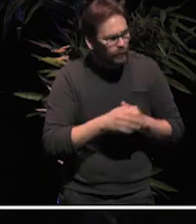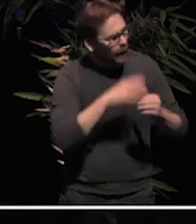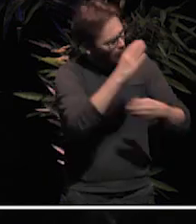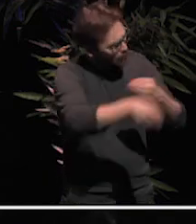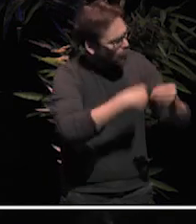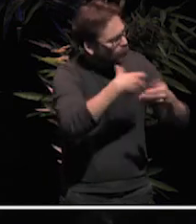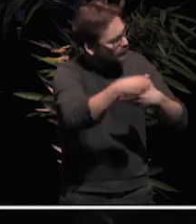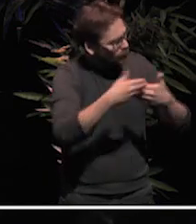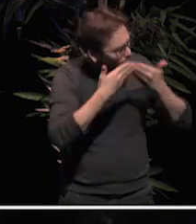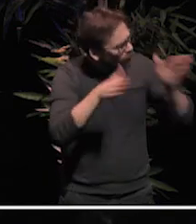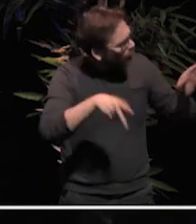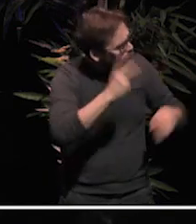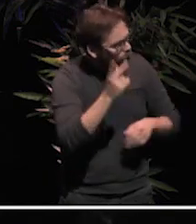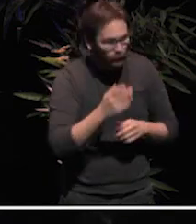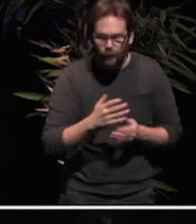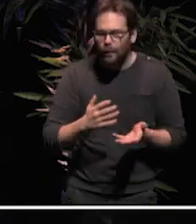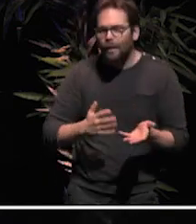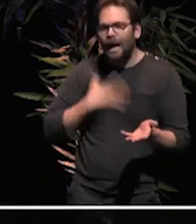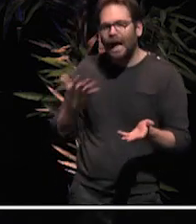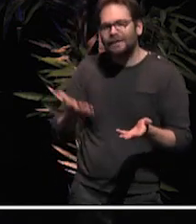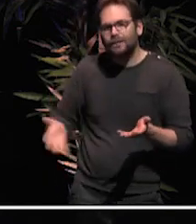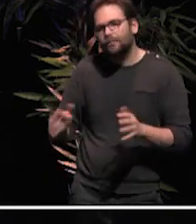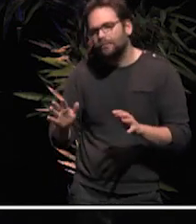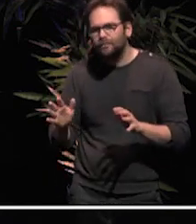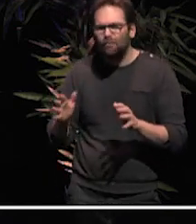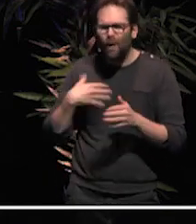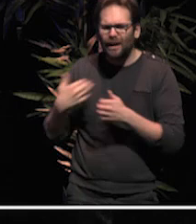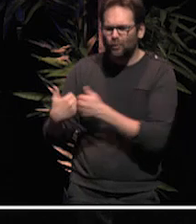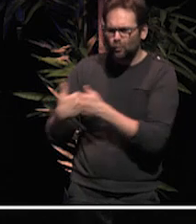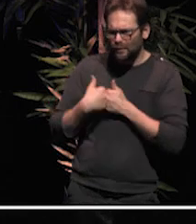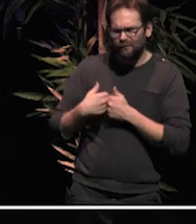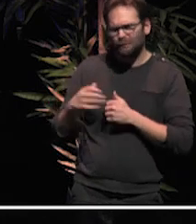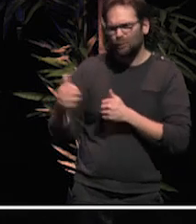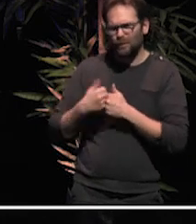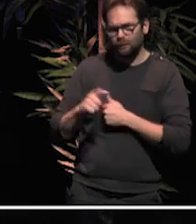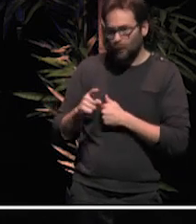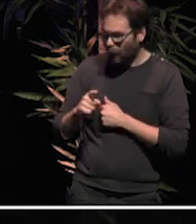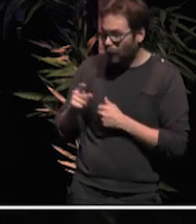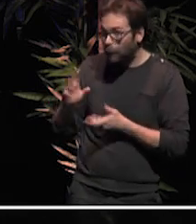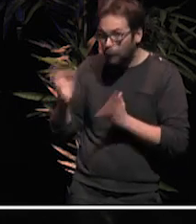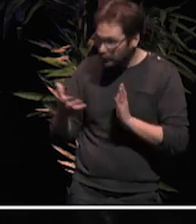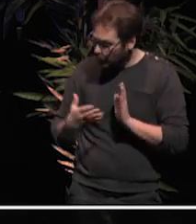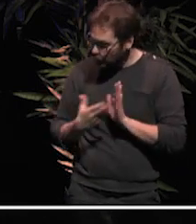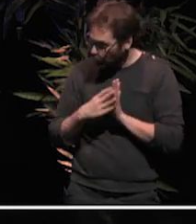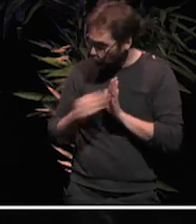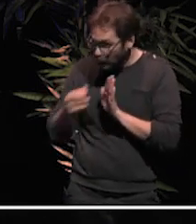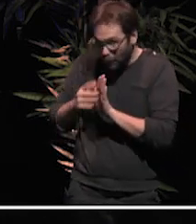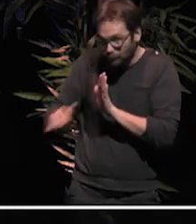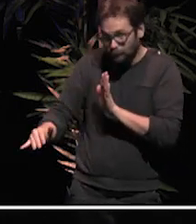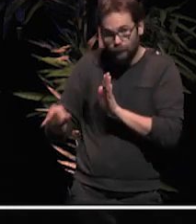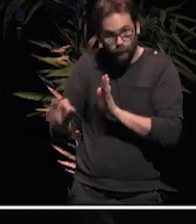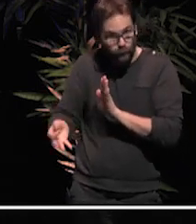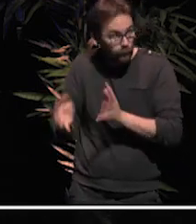monde extérieur ? Beaucoup grâce à eux. Donc, c'est pourquoi je n'ai pas utilisé le mot suivre. Ils ne me suivent pas. Ils s'inspirent peut-être de mon exemple que je donne, puisque je vous dis le